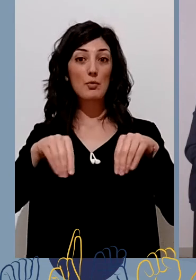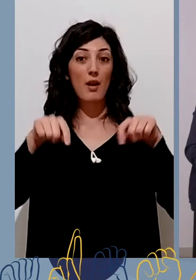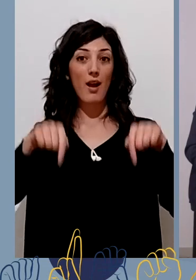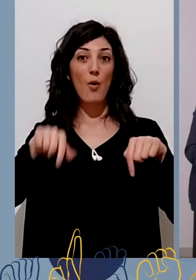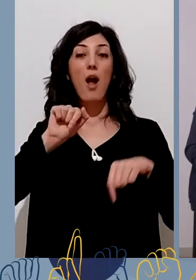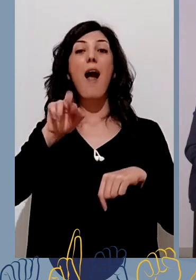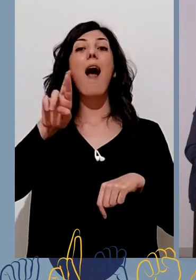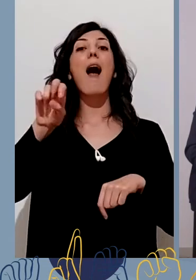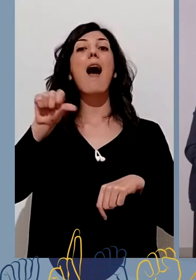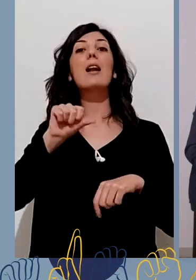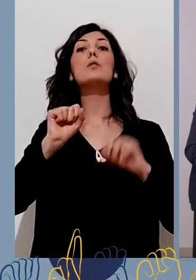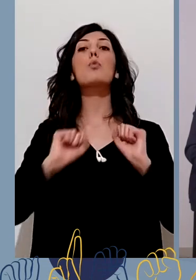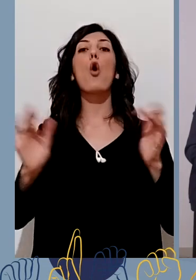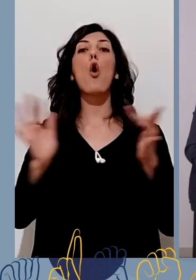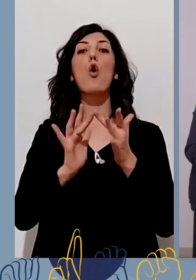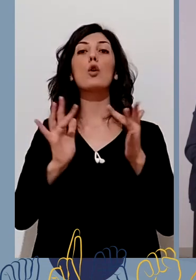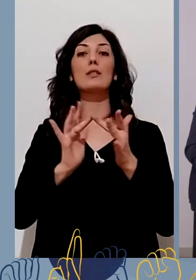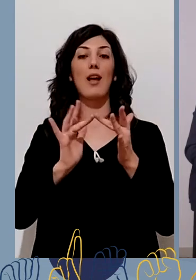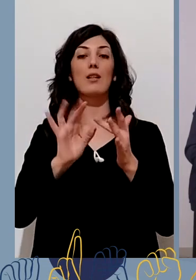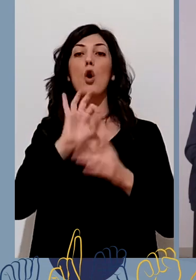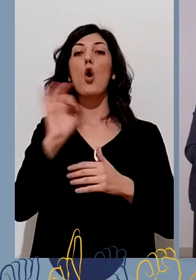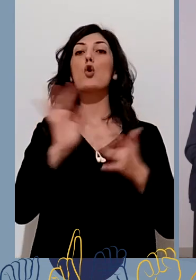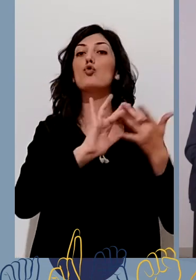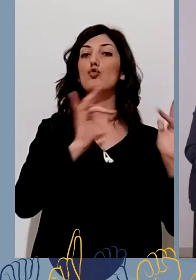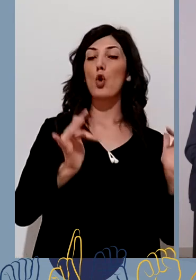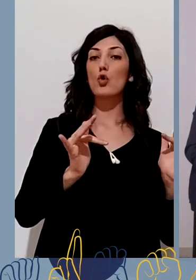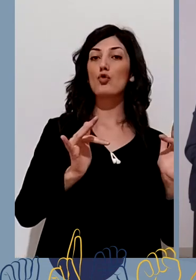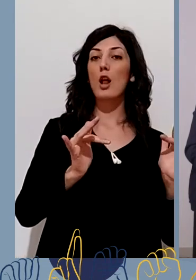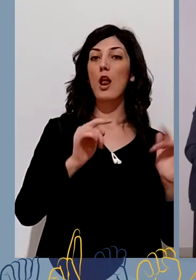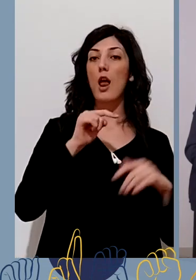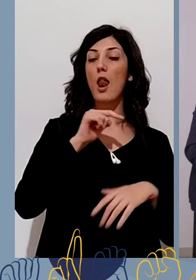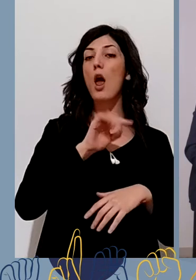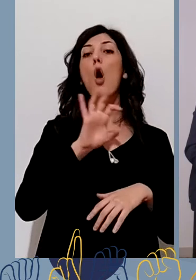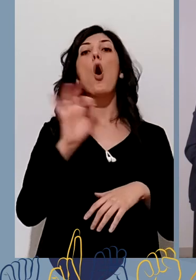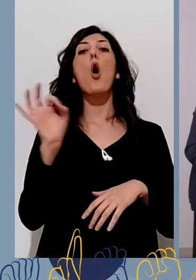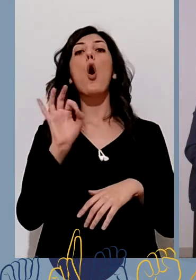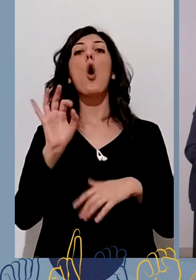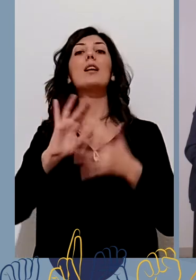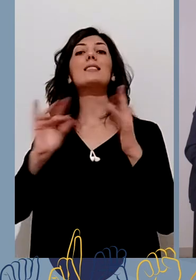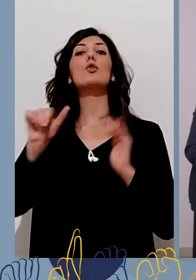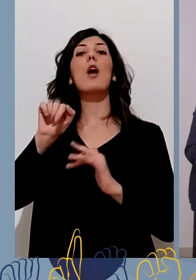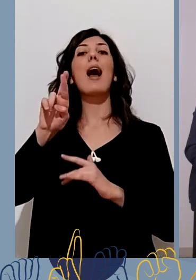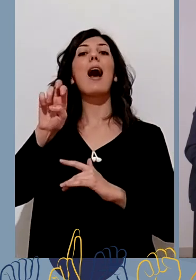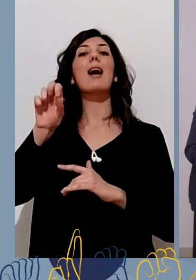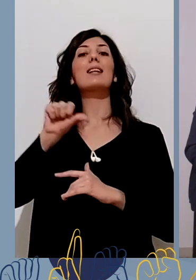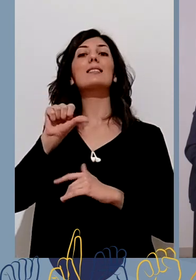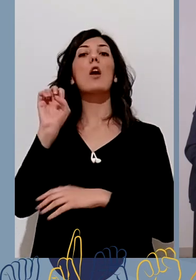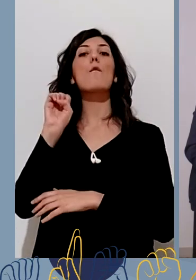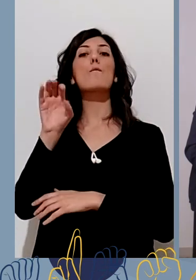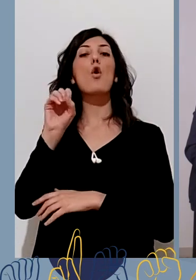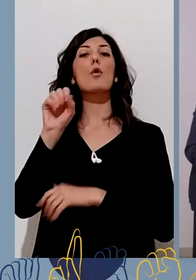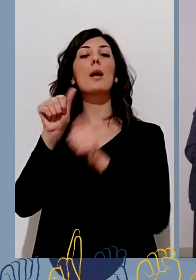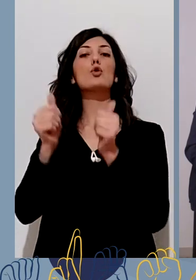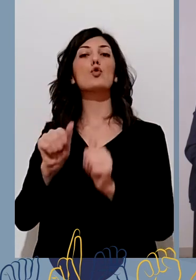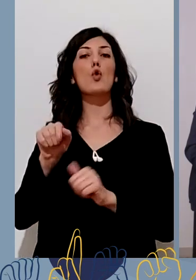contattarci o tramite i nostri canali social o ovviamente tramite il sito Ares Formazione. E inoltre volevo